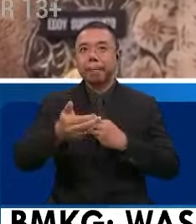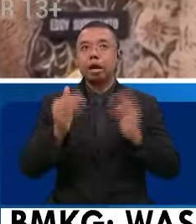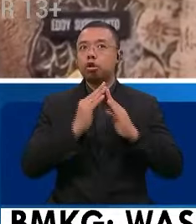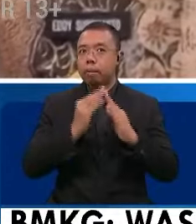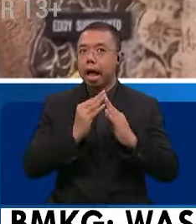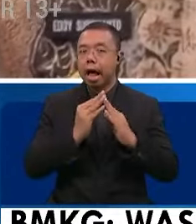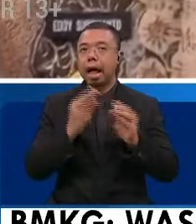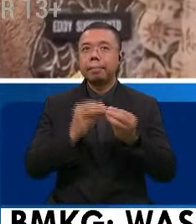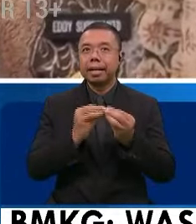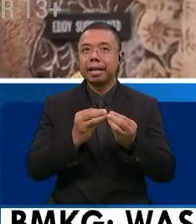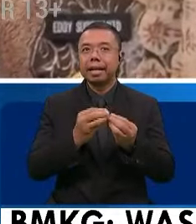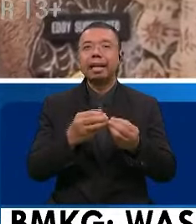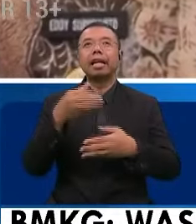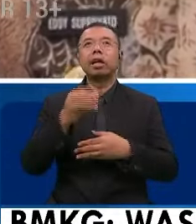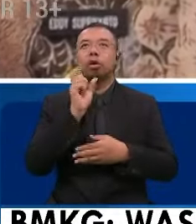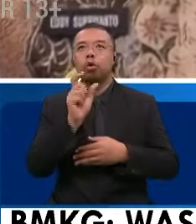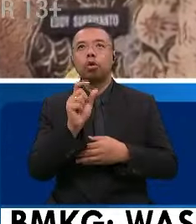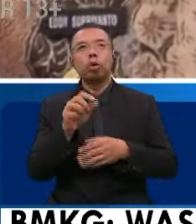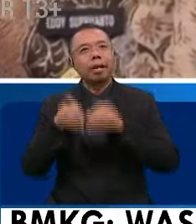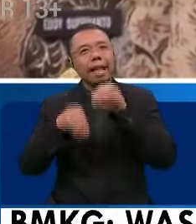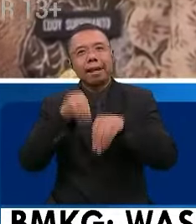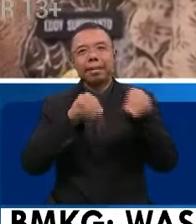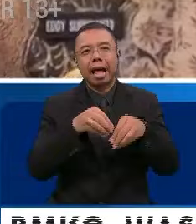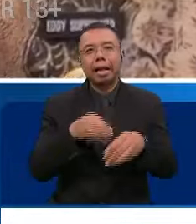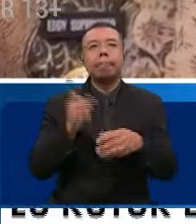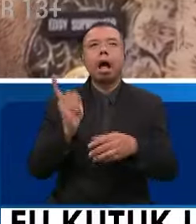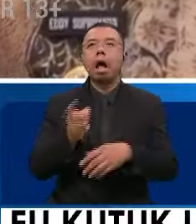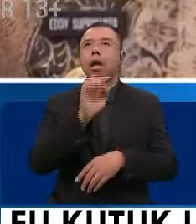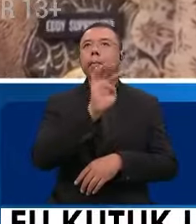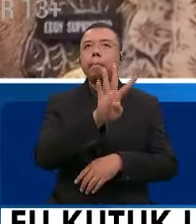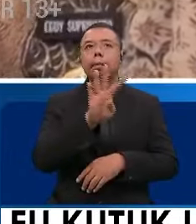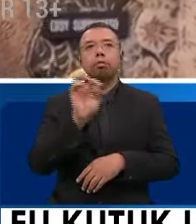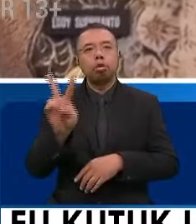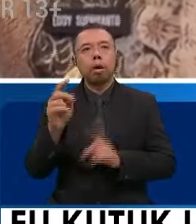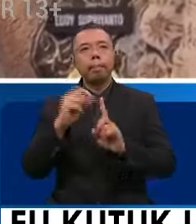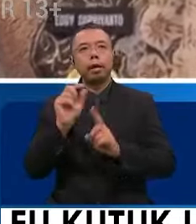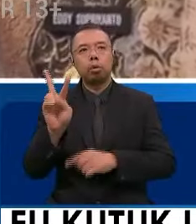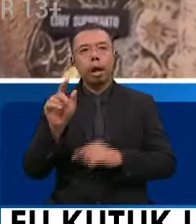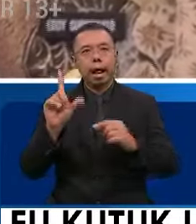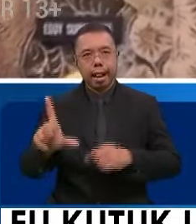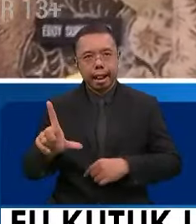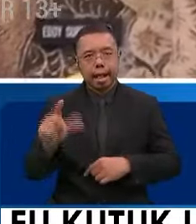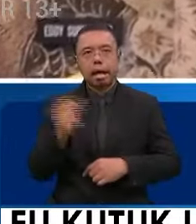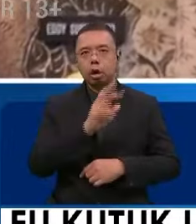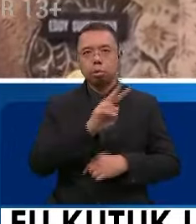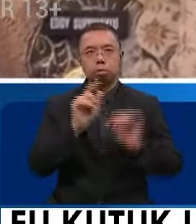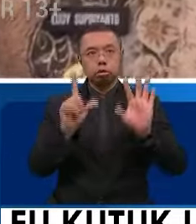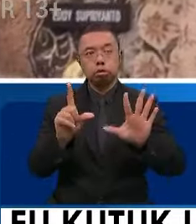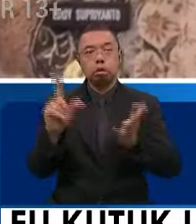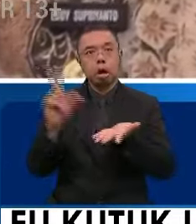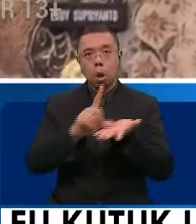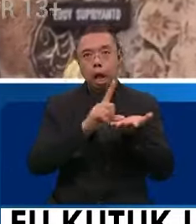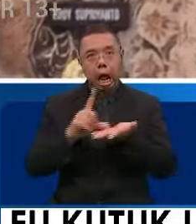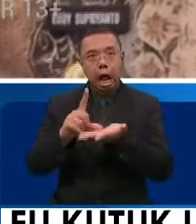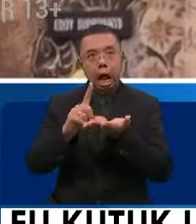melalui program pekarangan pakan lestari. Kita ada 42 P2L dari 27 kelurahan,